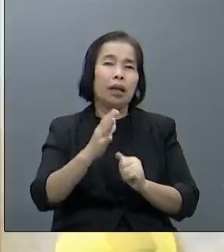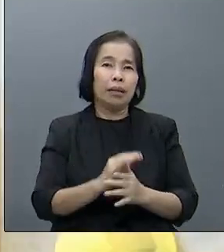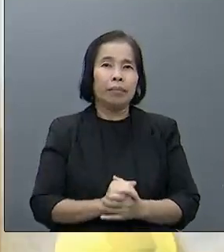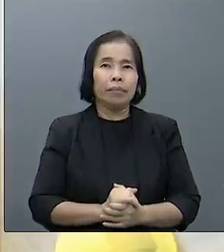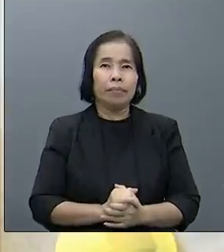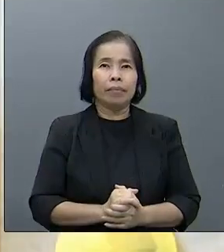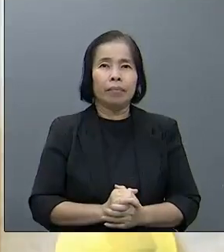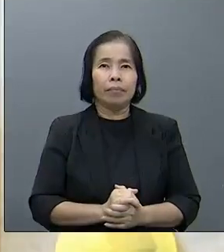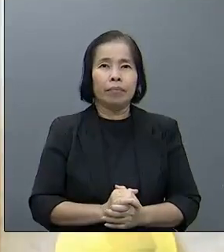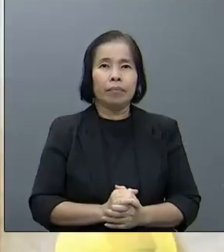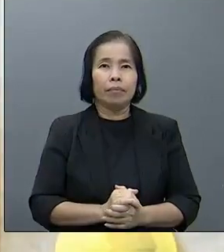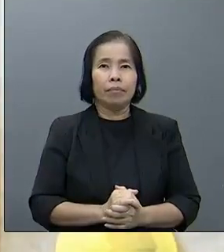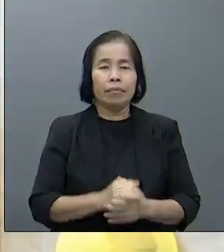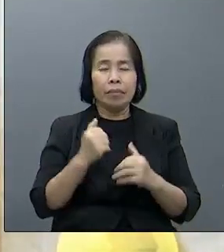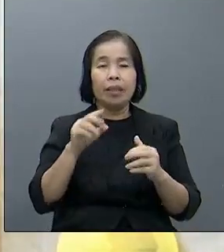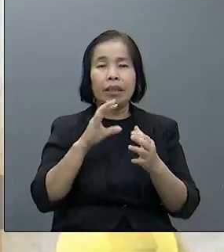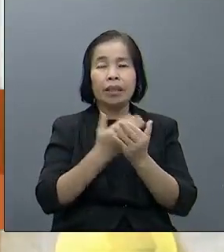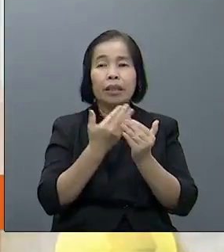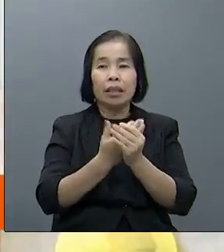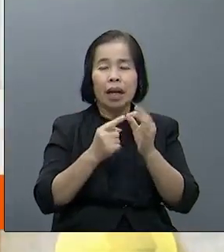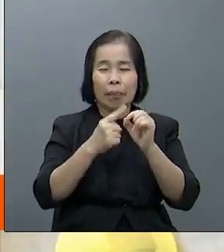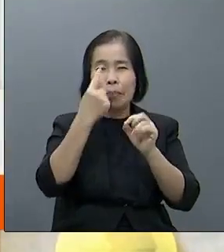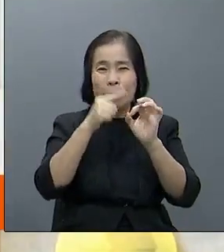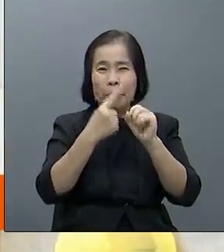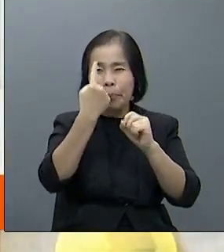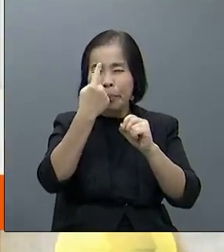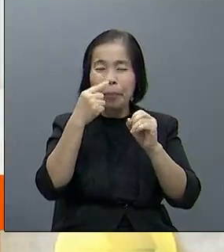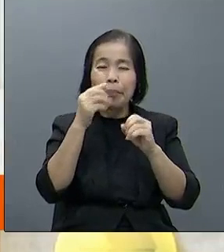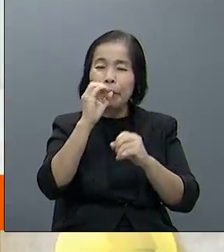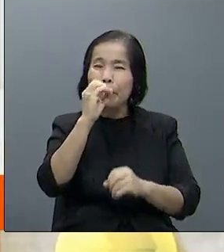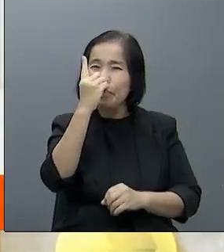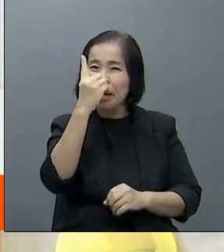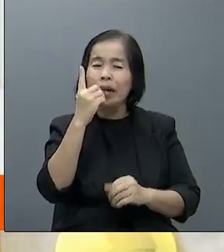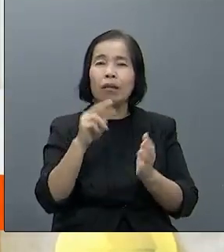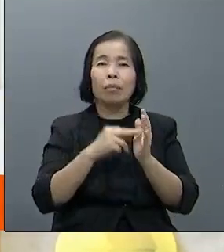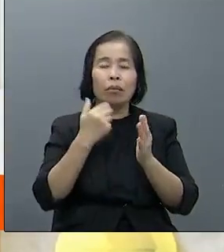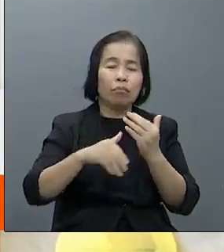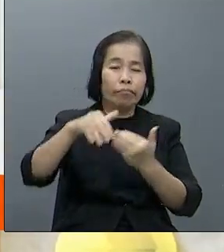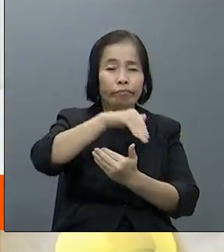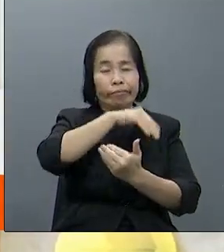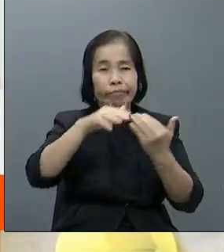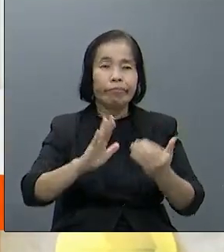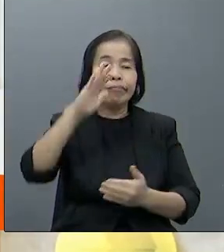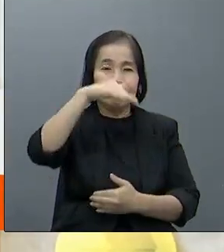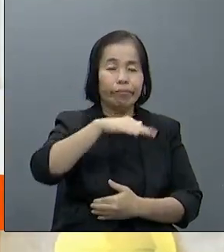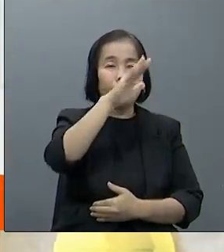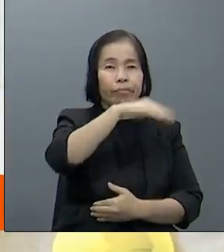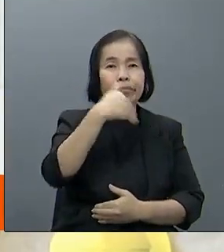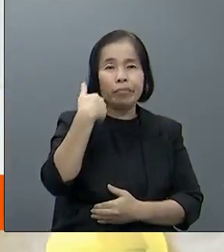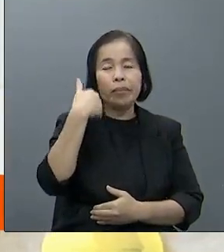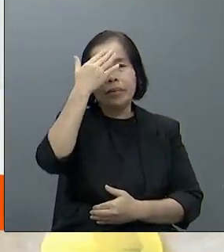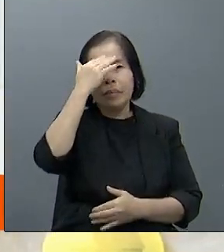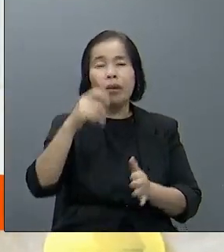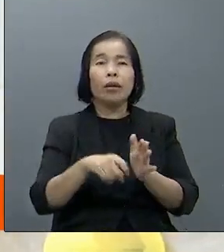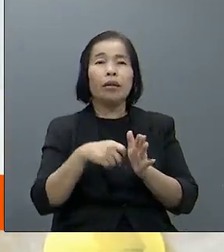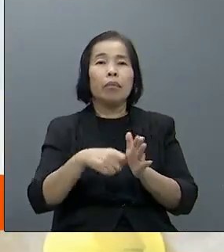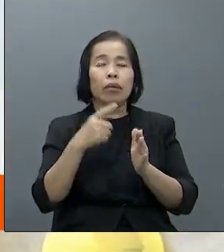เอ่ออันหนึ่งที่ทำให้ค่าเงินบาทน่ะมันผันผวนเนี่ยนะฮะก็หนิไม่พ้นเรื่องของดอลลาร์นะฮะซึ่งไอ้ความไม่แน่นอนเฮที่เราเห็นเรื่องของ